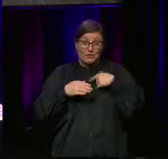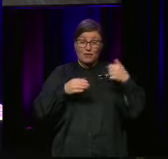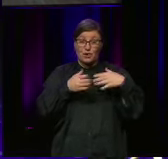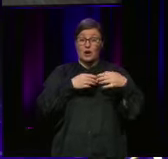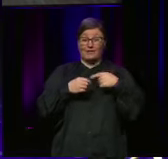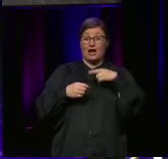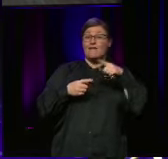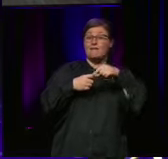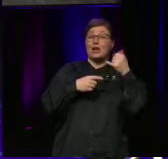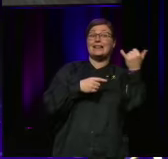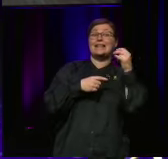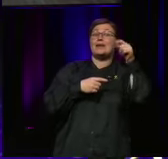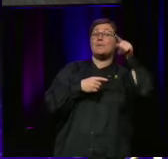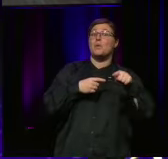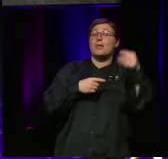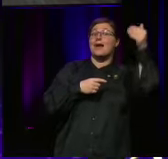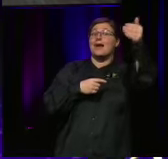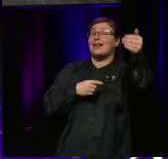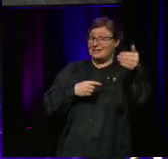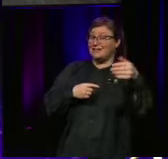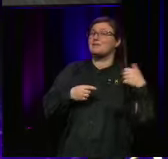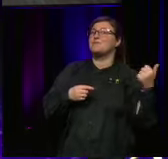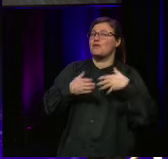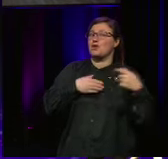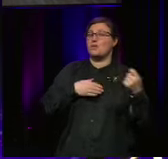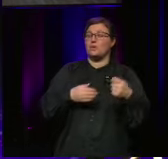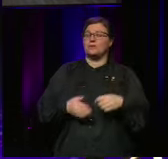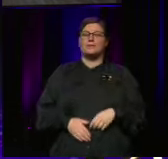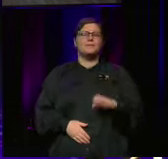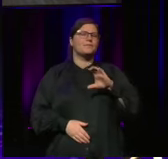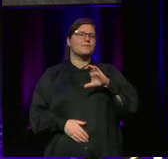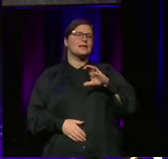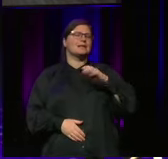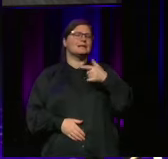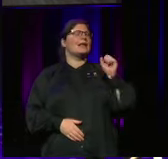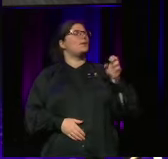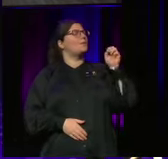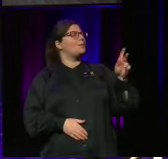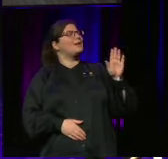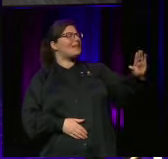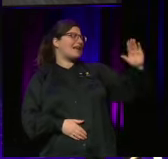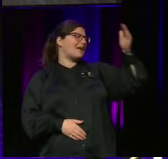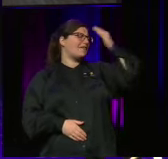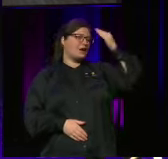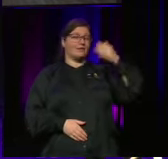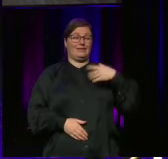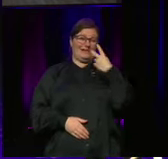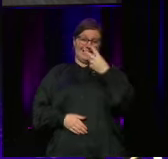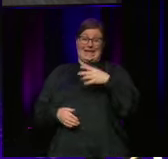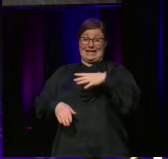Ja. Hur från din erfarenhet, när man ser på de svenska partierna, så har man ju konstaterat